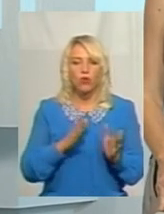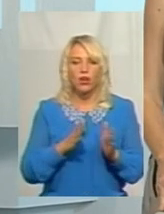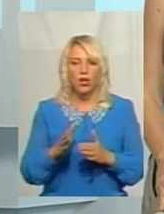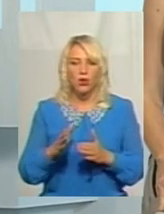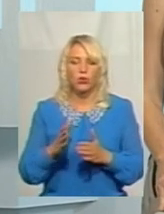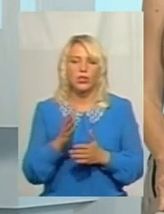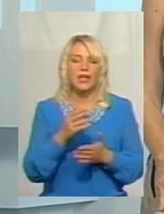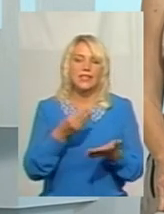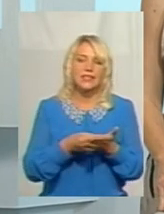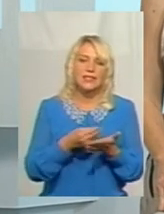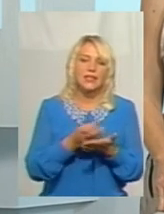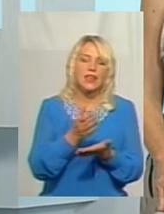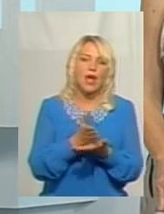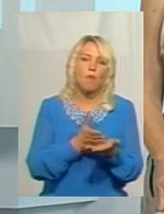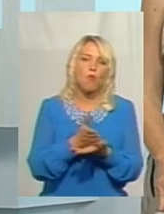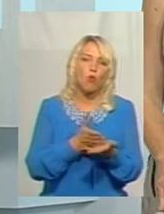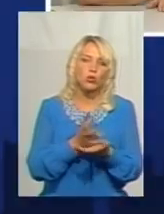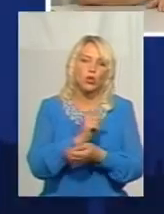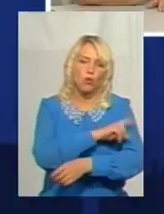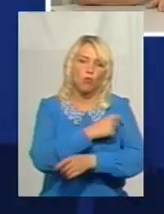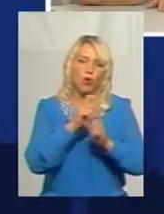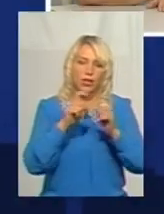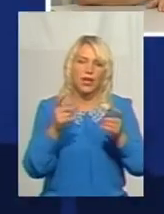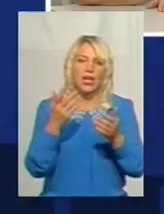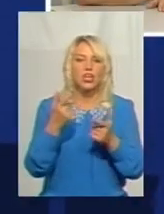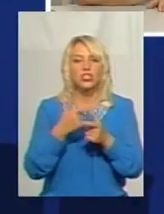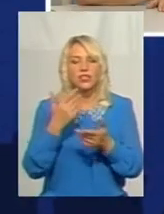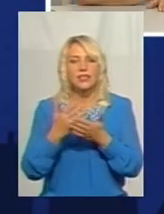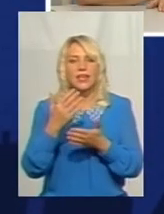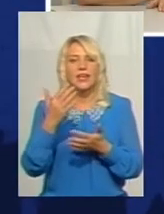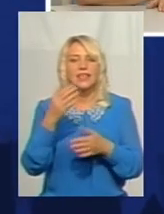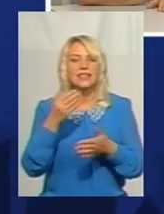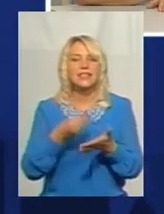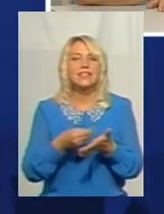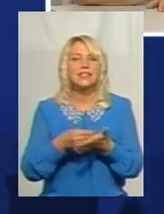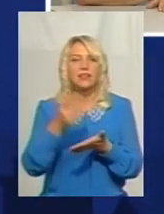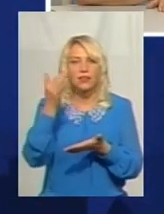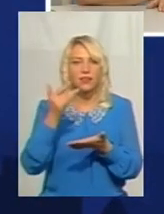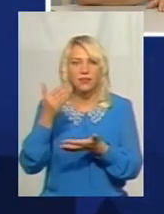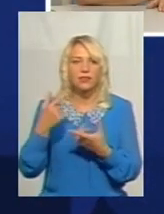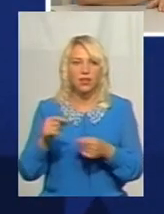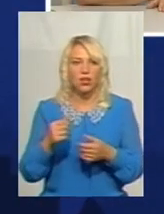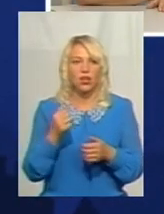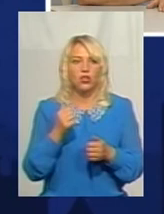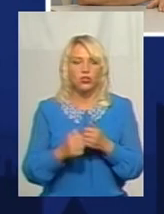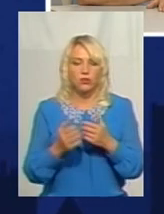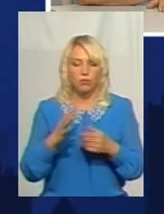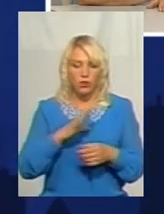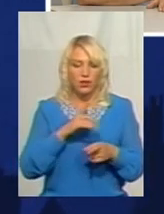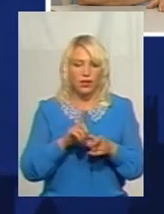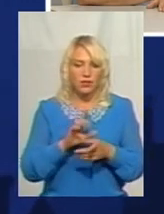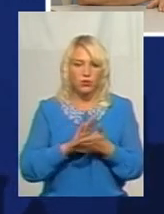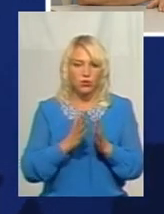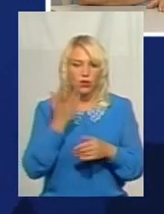лікарнях міста. Чи є в поліклініках платні послуги, де з ними можна ознайомитись? І наводить приклад, щоднями була дивна ситуація, коли лікар